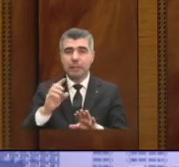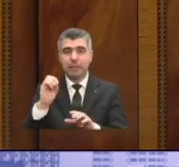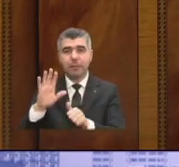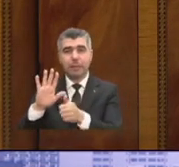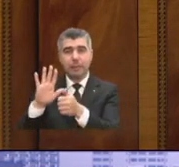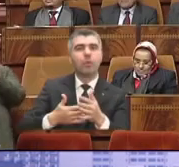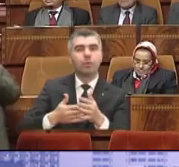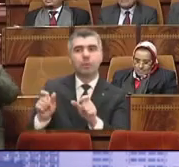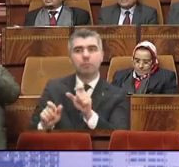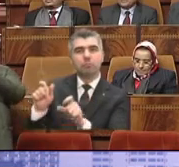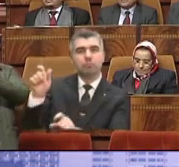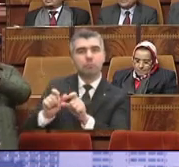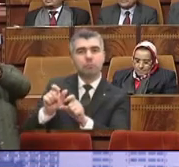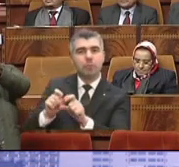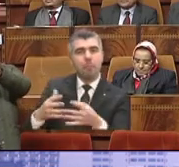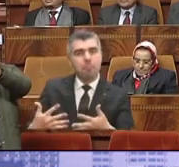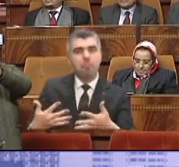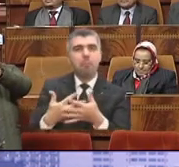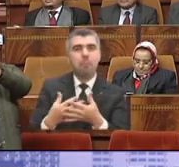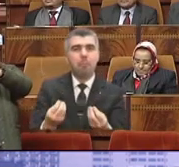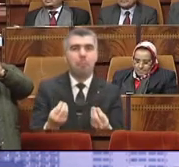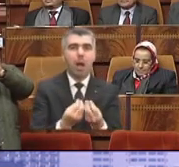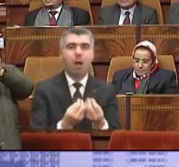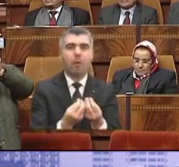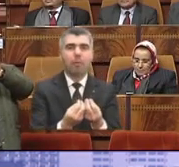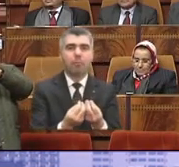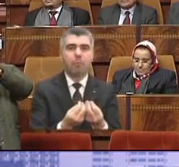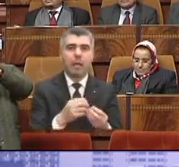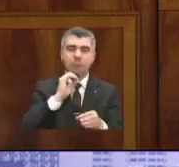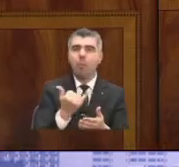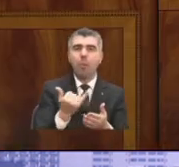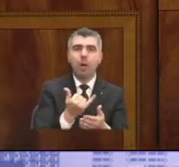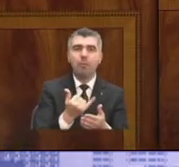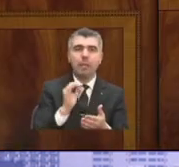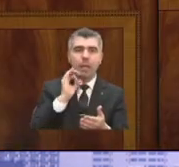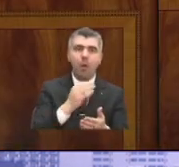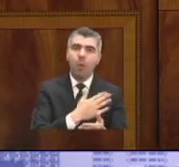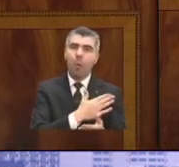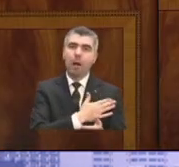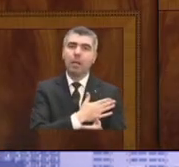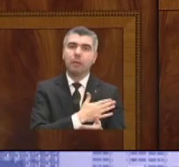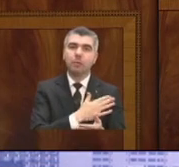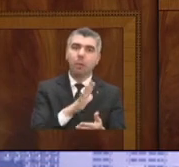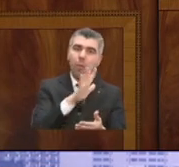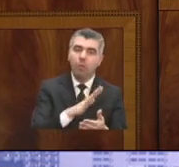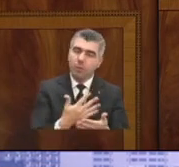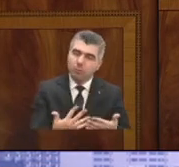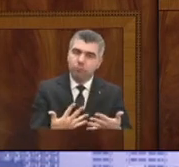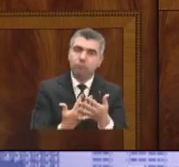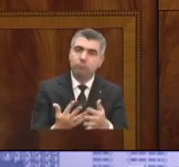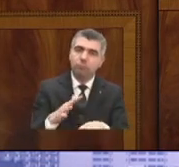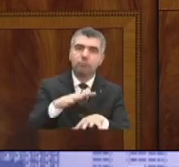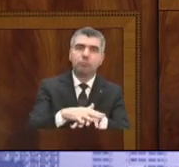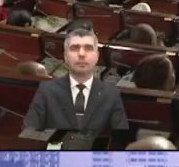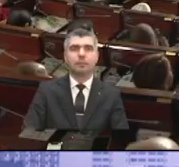للمراحل السابقه او للدوارات السابقه من حيث الانتاج التشريعي الحكومه تشرع اكثر